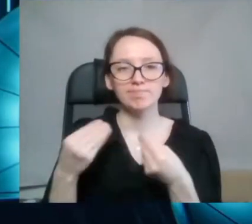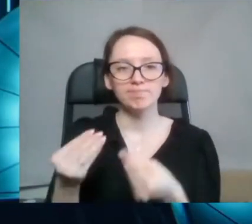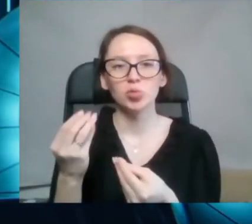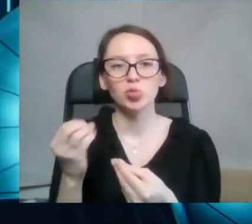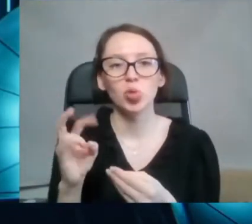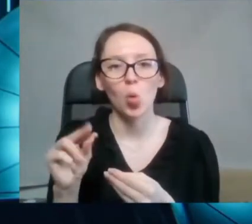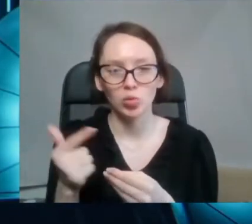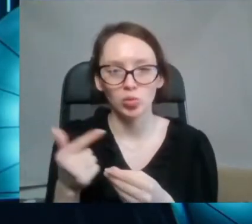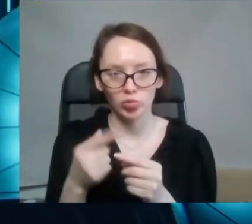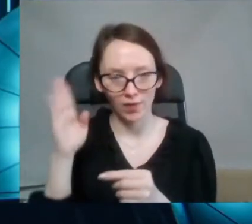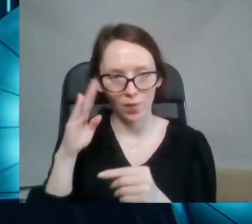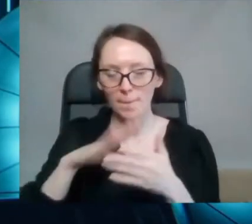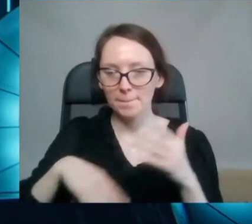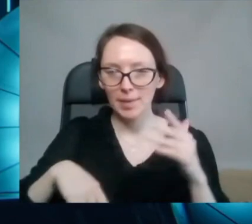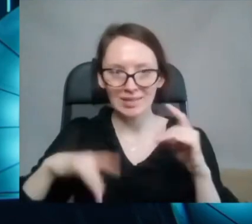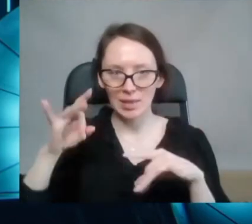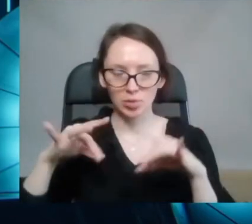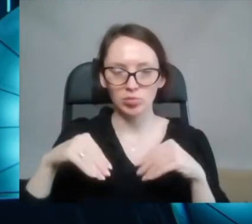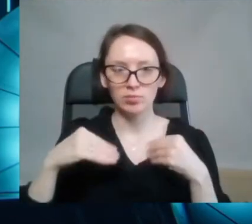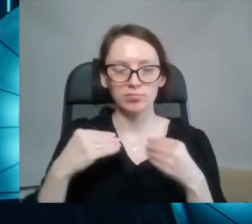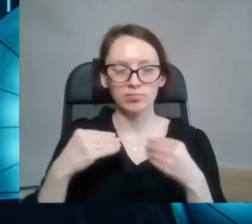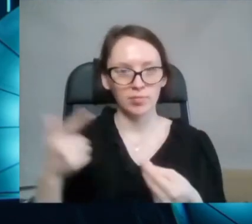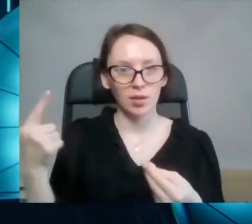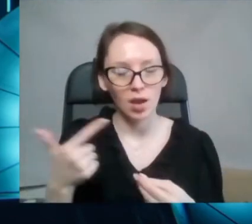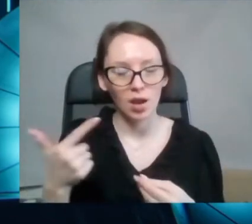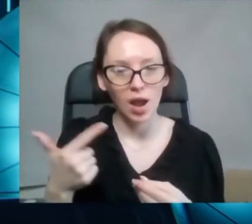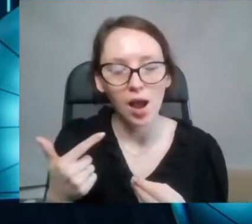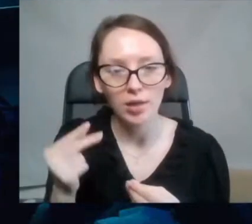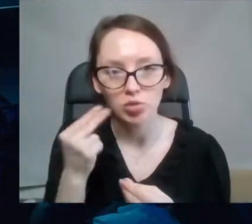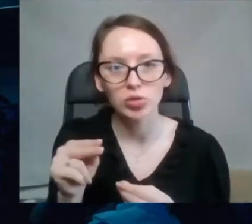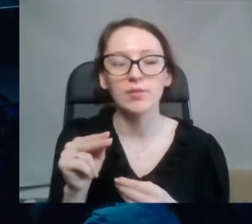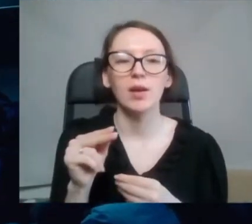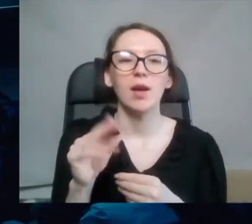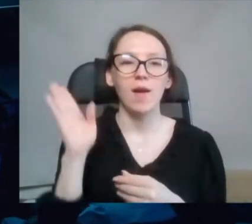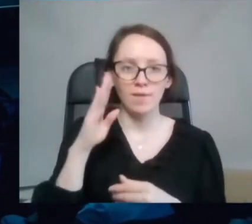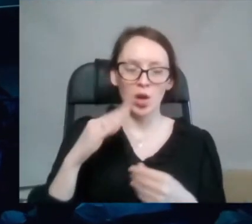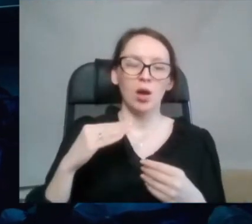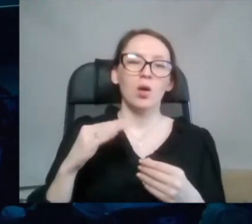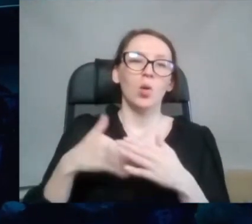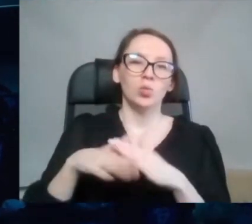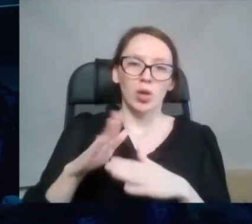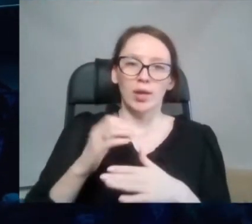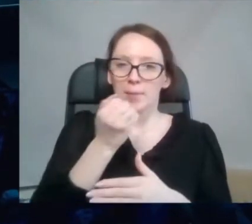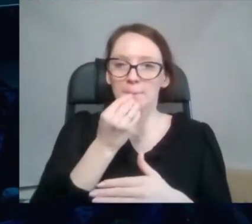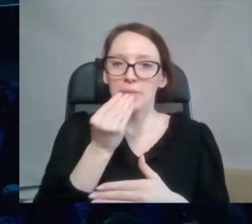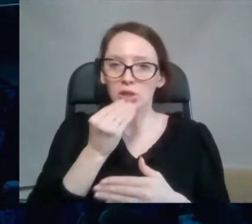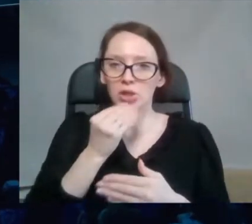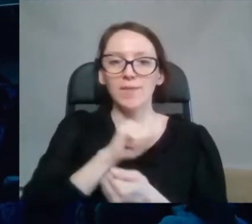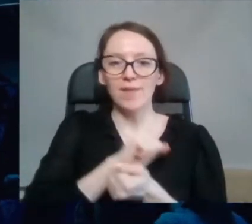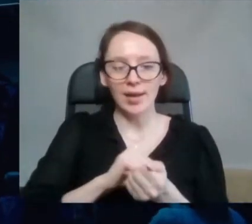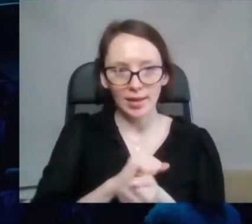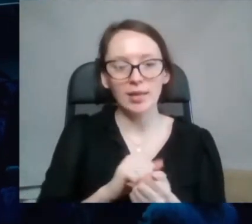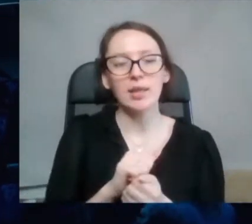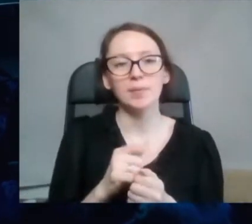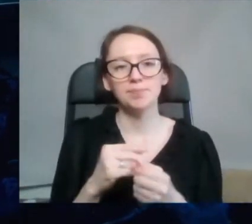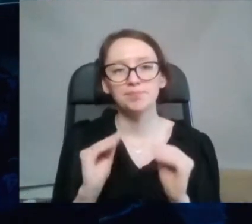высокое качество. После фильтрации вода улучшает пищеварение. Вэллап Аква Immunity обогащает воду фтором,